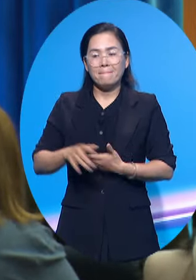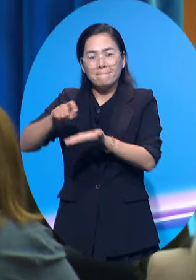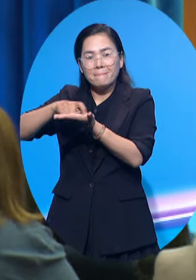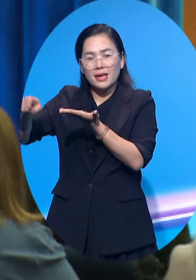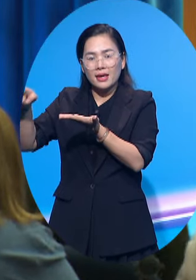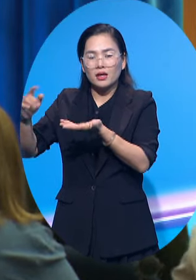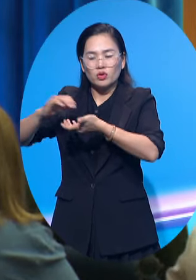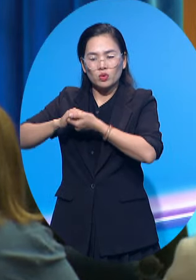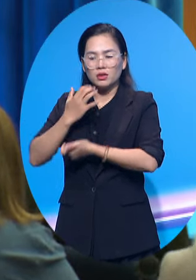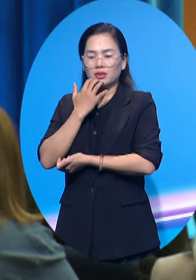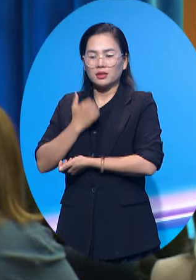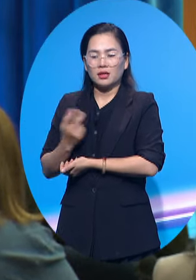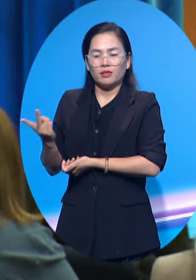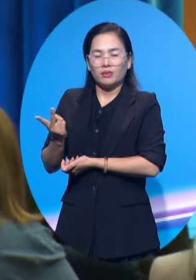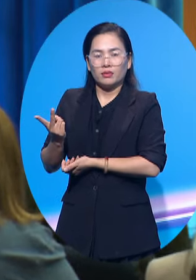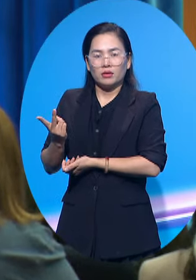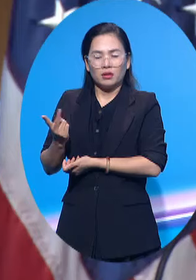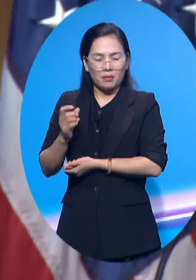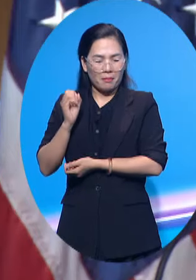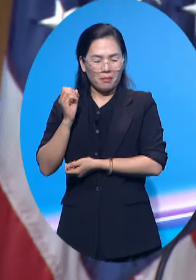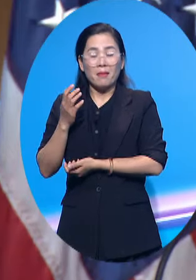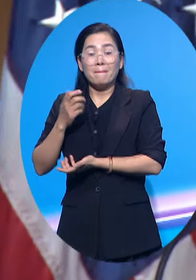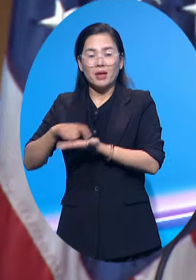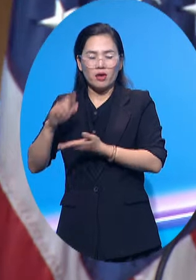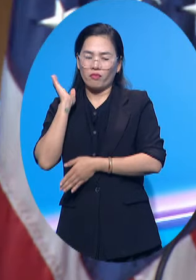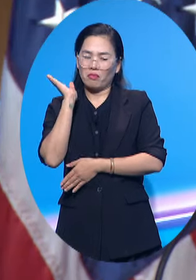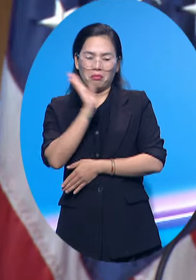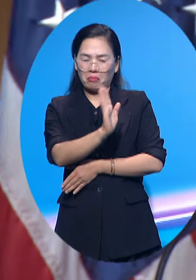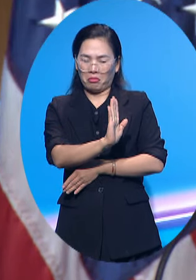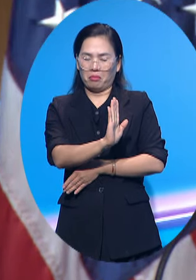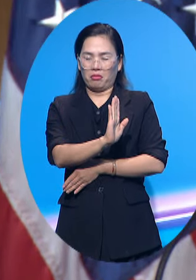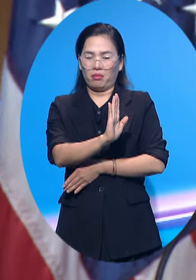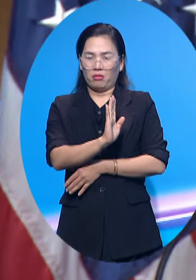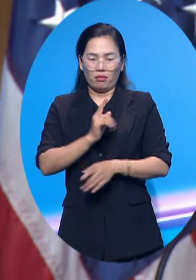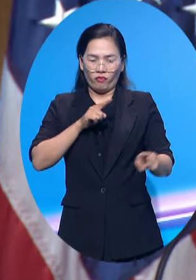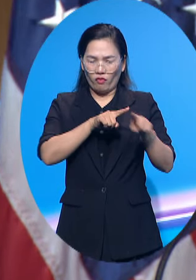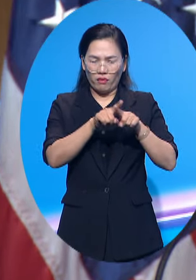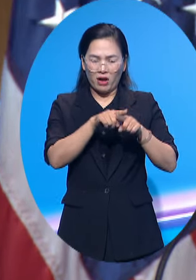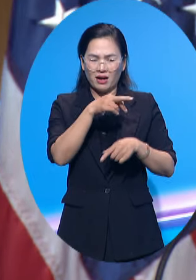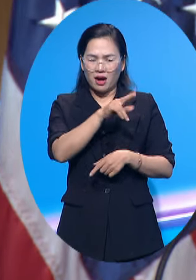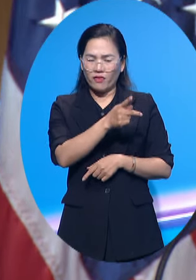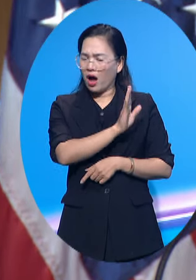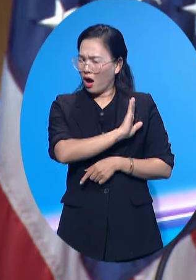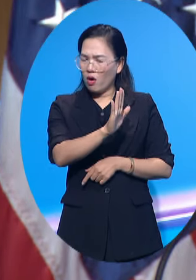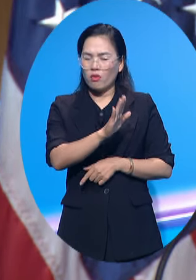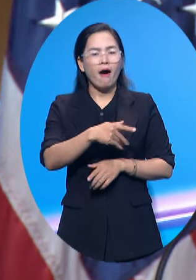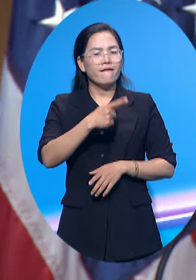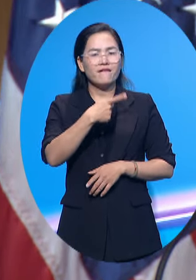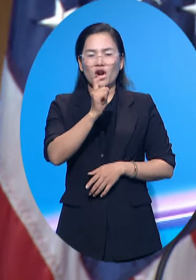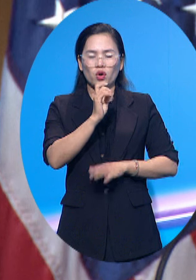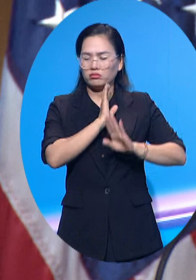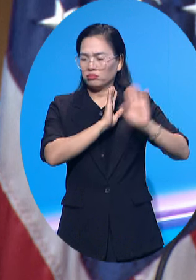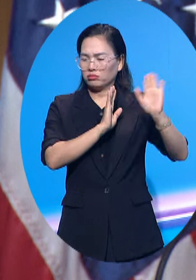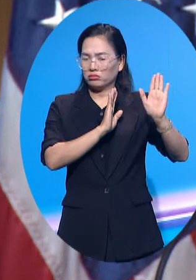minh lớn nhất của Israel, tiếp tục phản đối kế hoạch tấn công Rafah. Trong ngày 8 tháng 4, người phát ngôn Bộ Ngoại giao Mỹ Matthew Miller cảnh